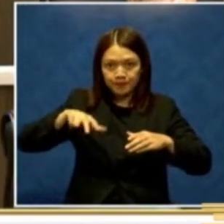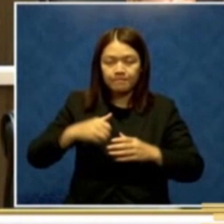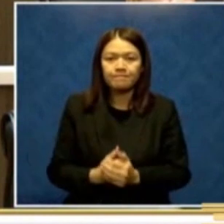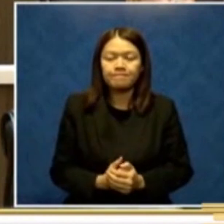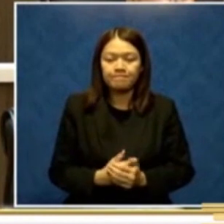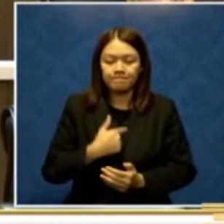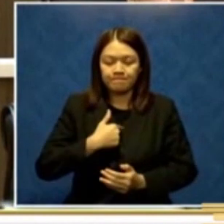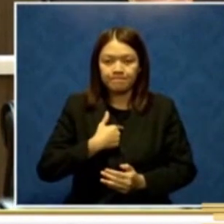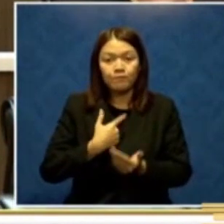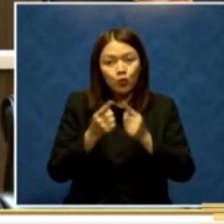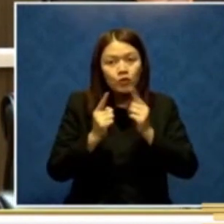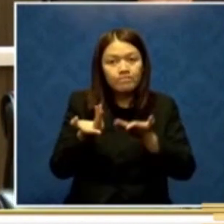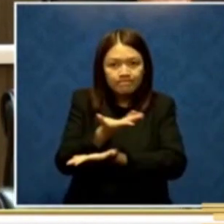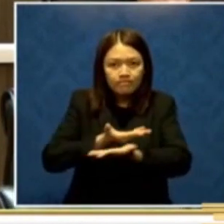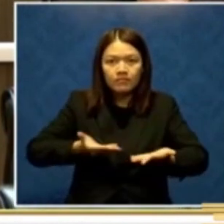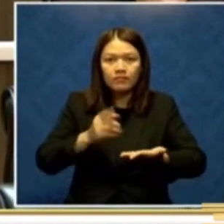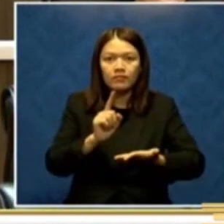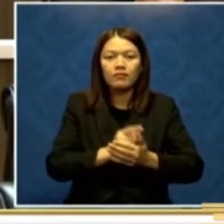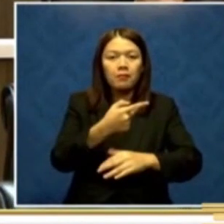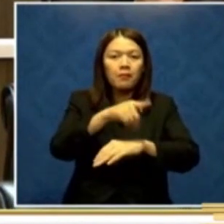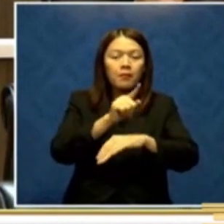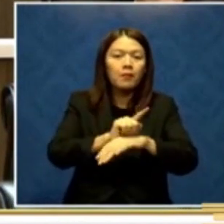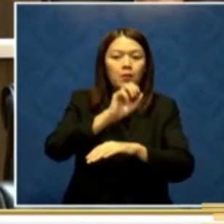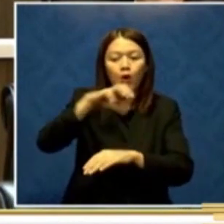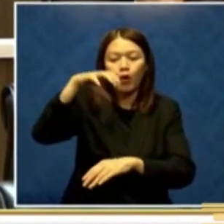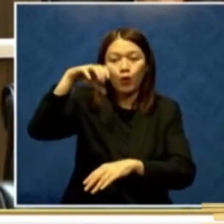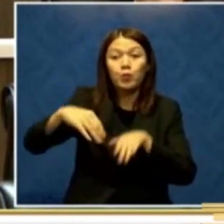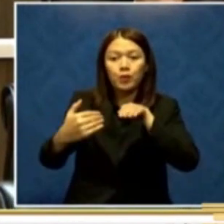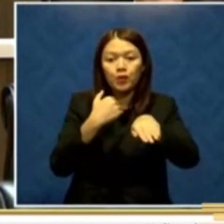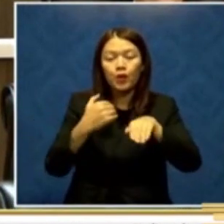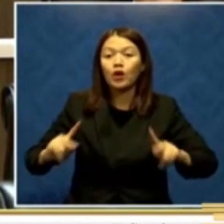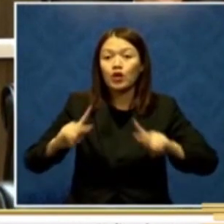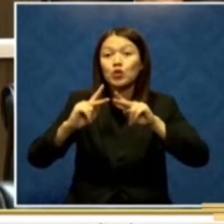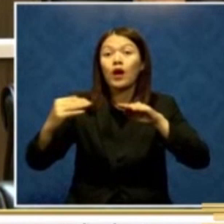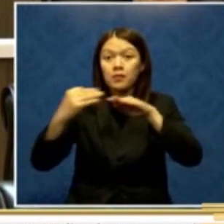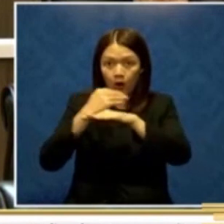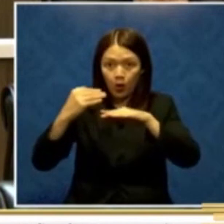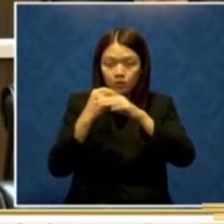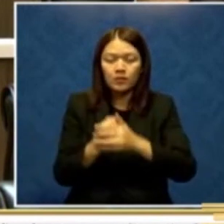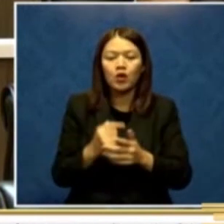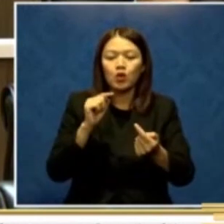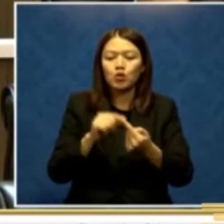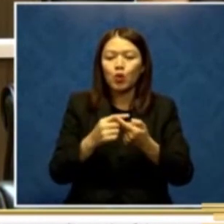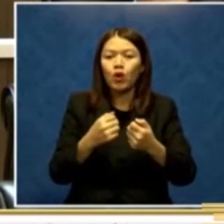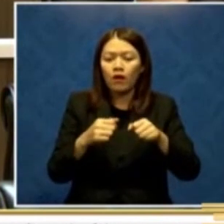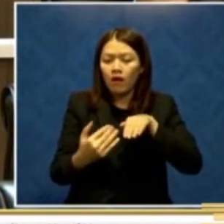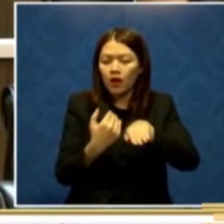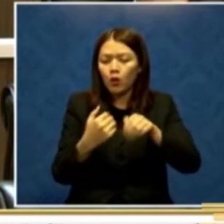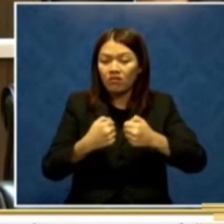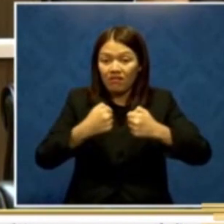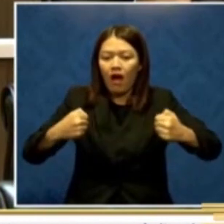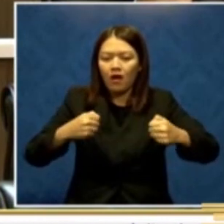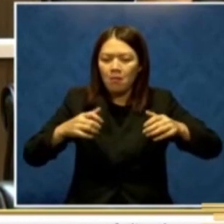ธรรมฐานครั มีเรื่องหาหือธรรฐานผปยังกมทางหลวงกระส่วงข้พนาคมโดยพ่อการขยายถนน 20